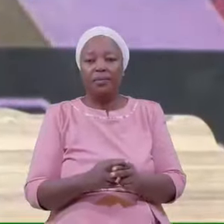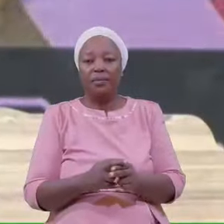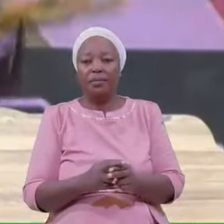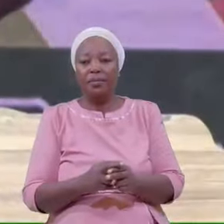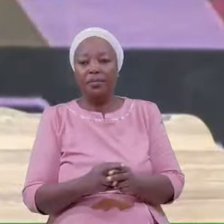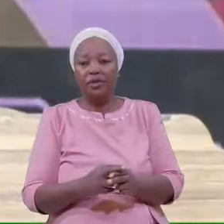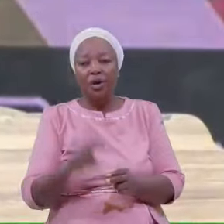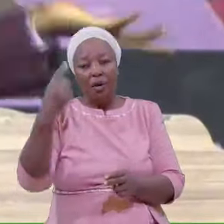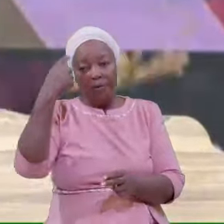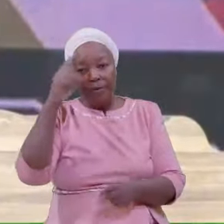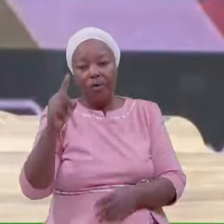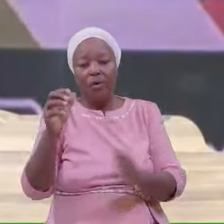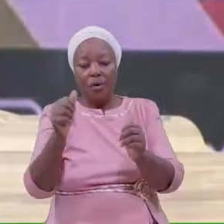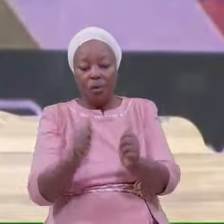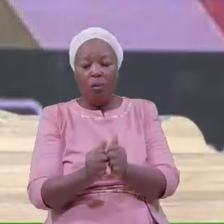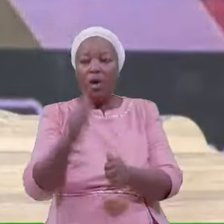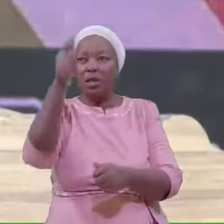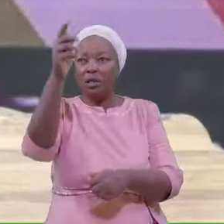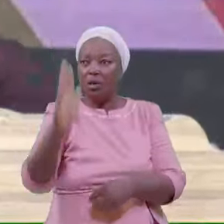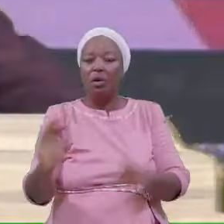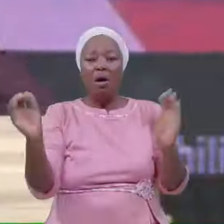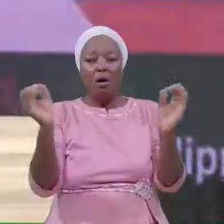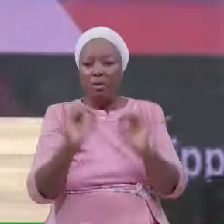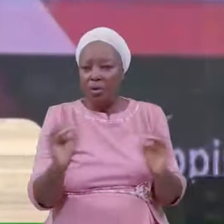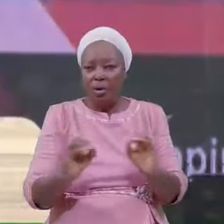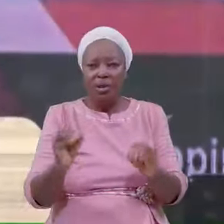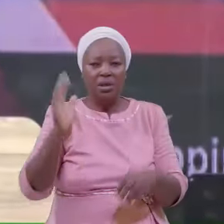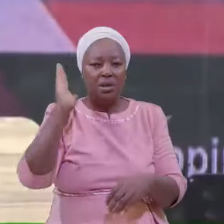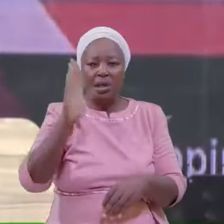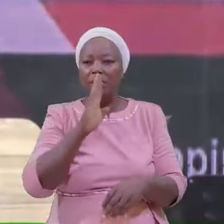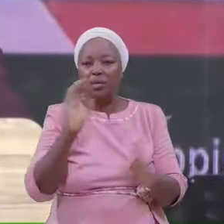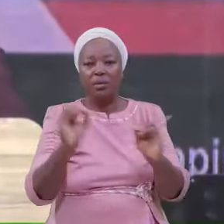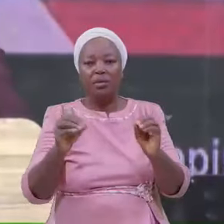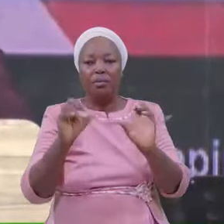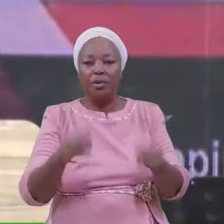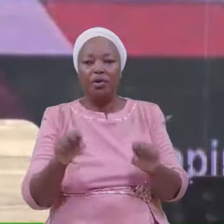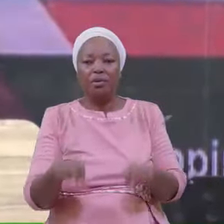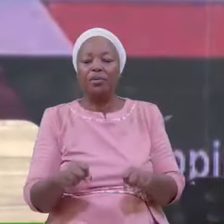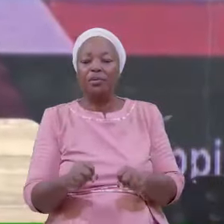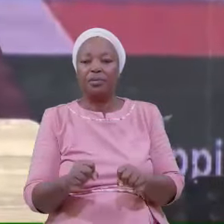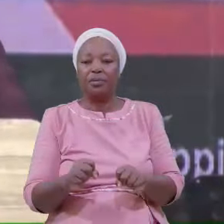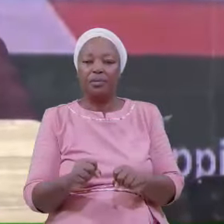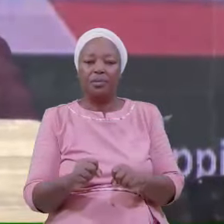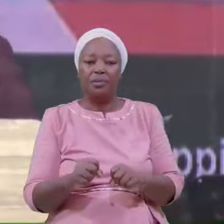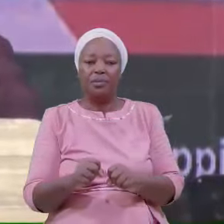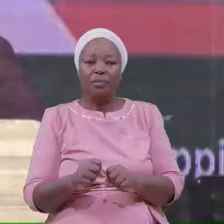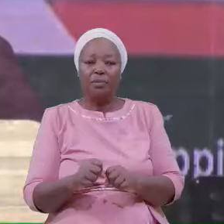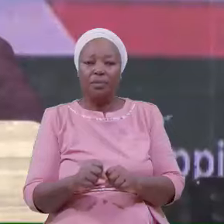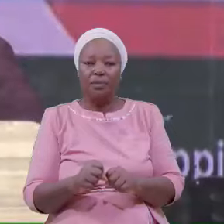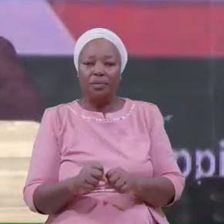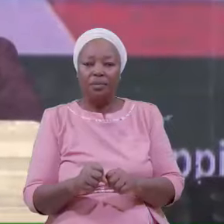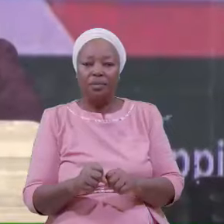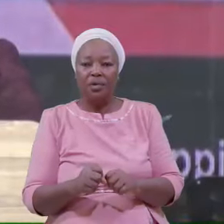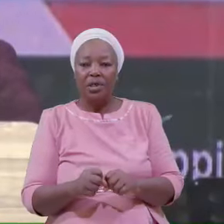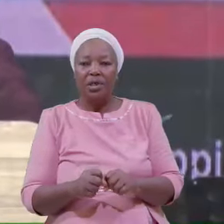with God, nothing shall sa be impossible. Sa Diyos, ang lahat ay posible. The unfailing